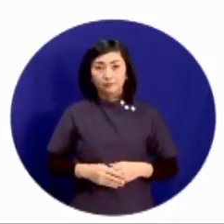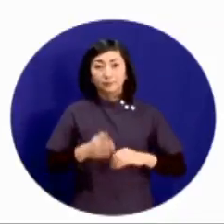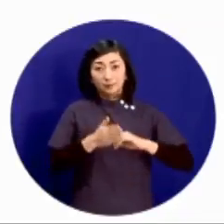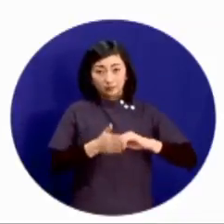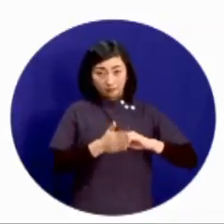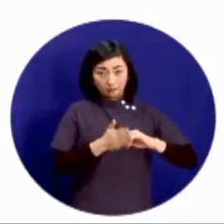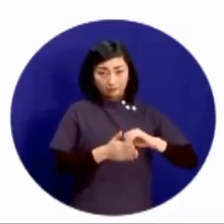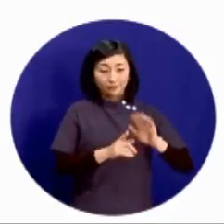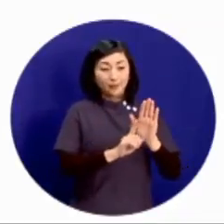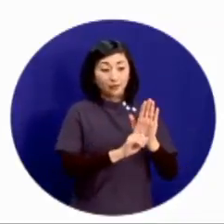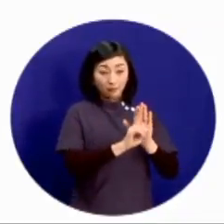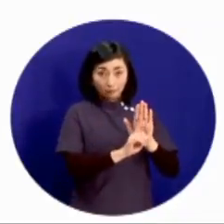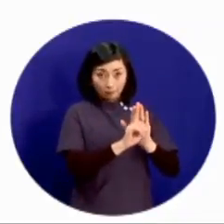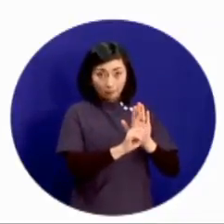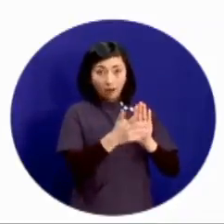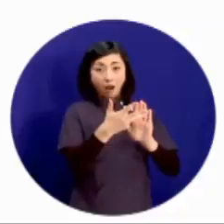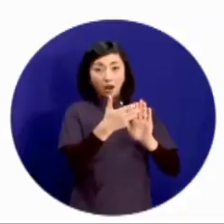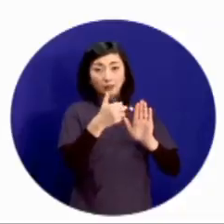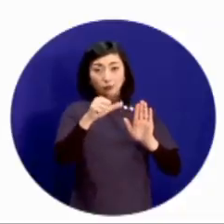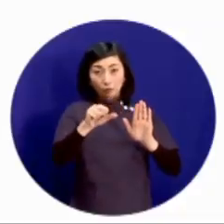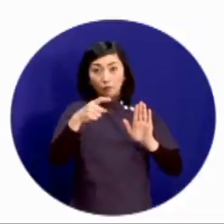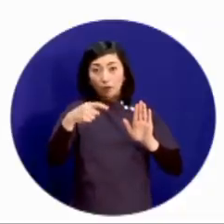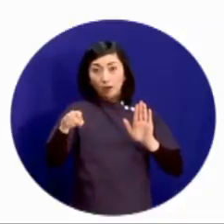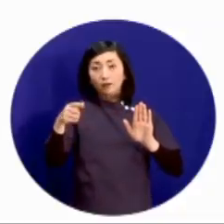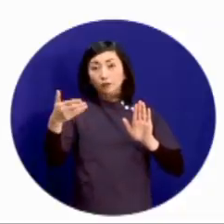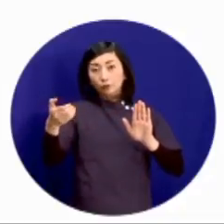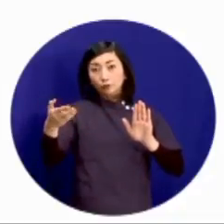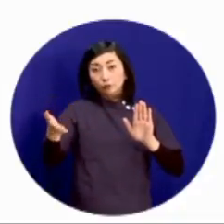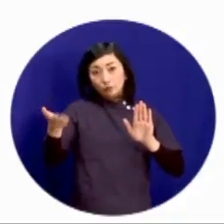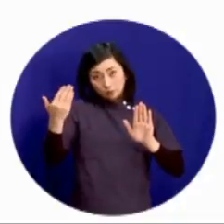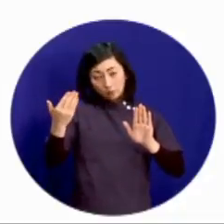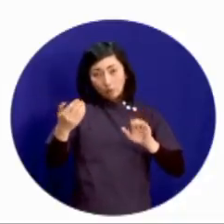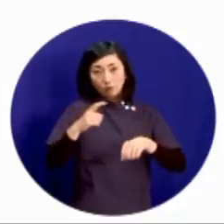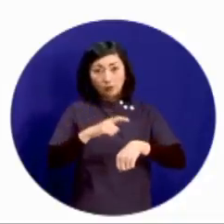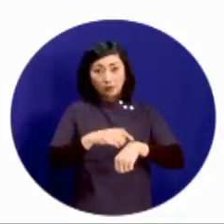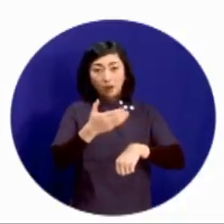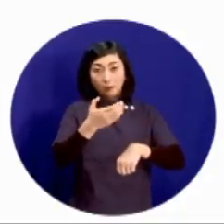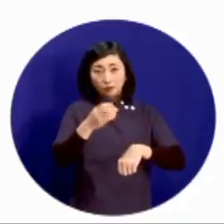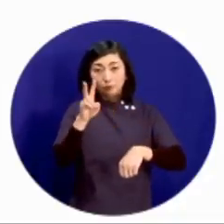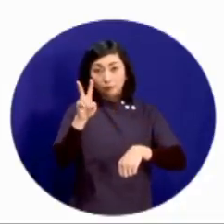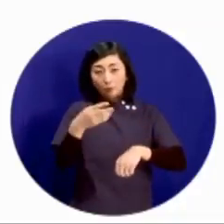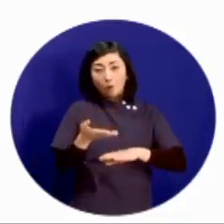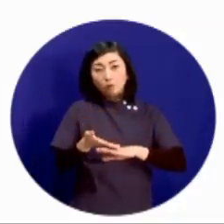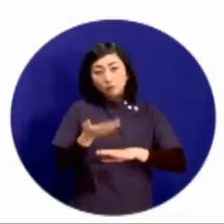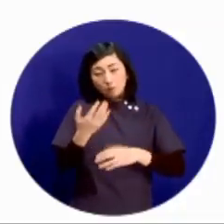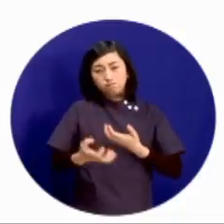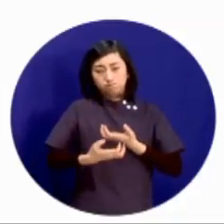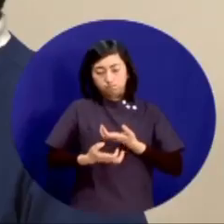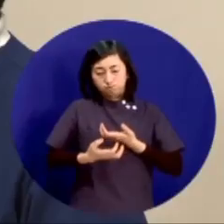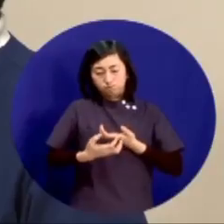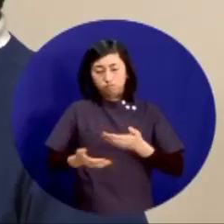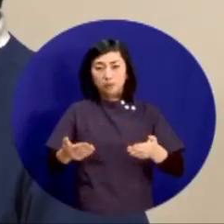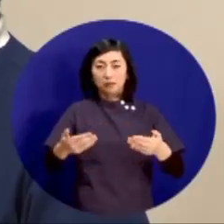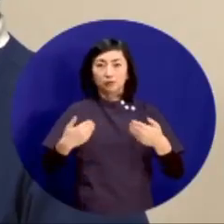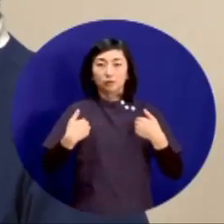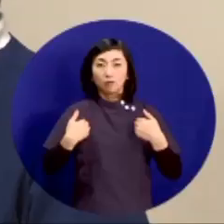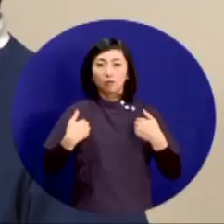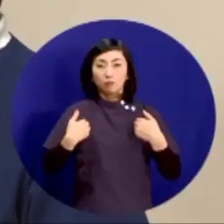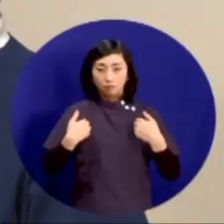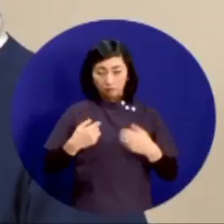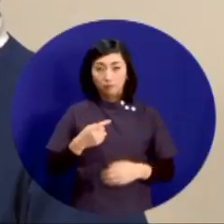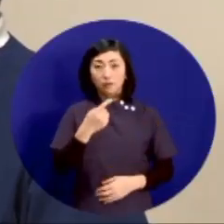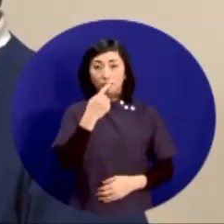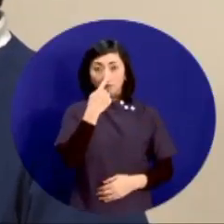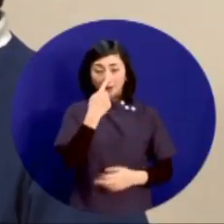は85°から90°以上90秒以上の加熱が必要かと思いますま我々小児